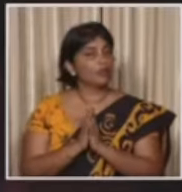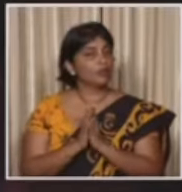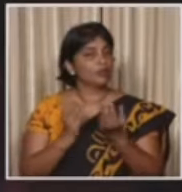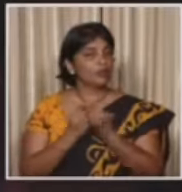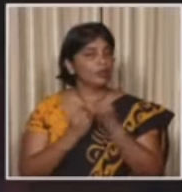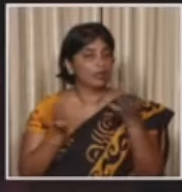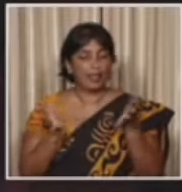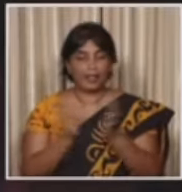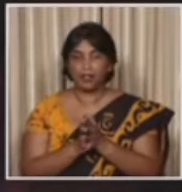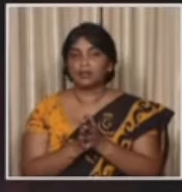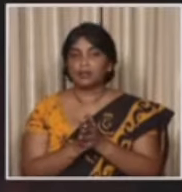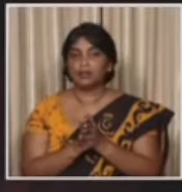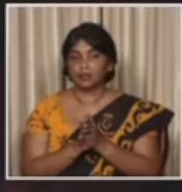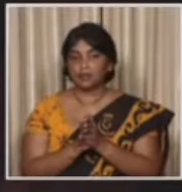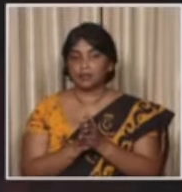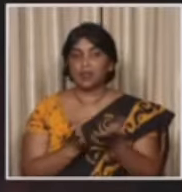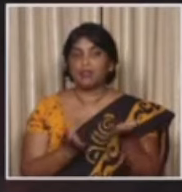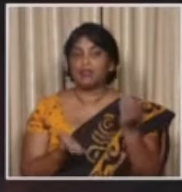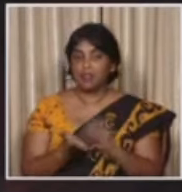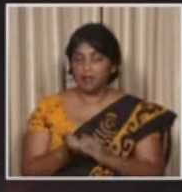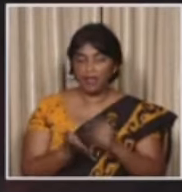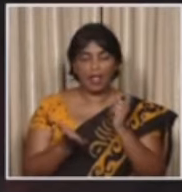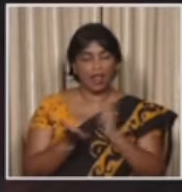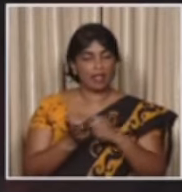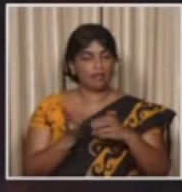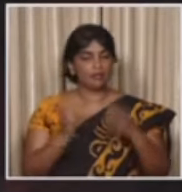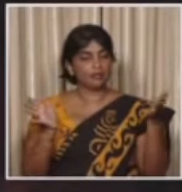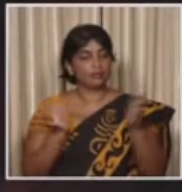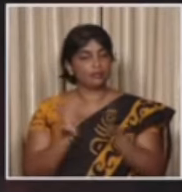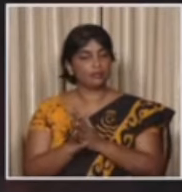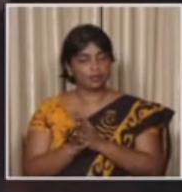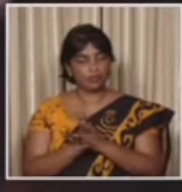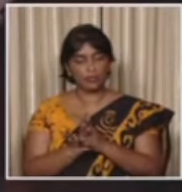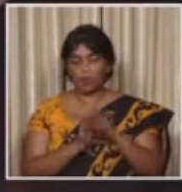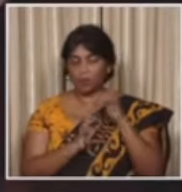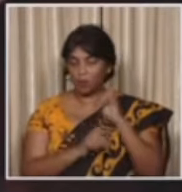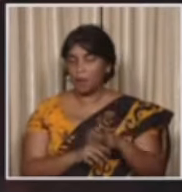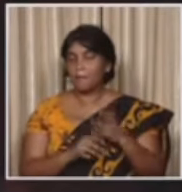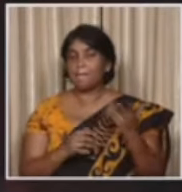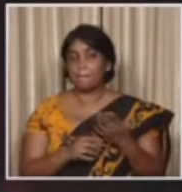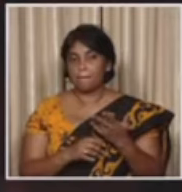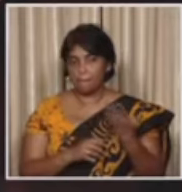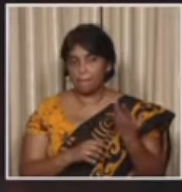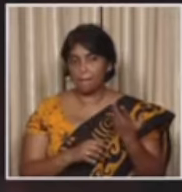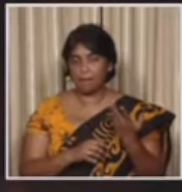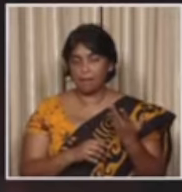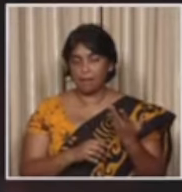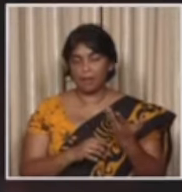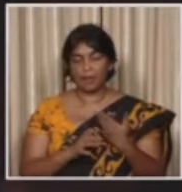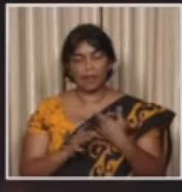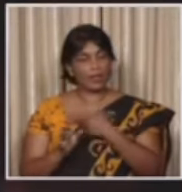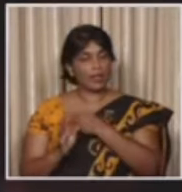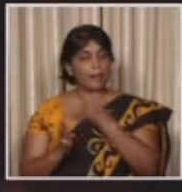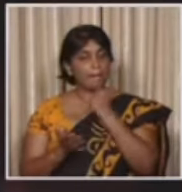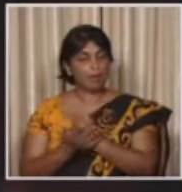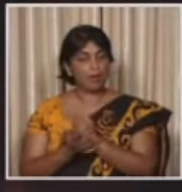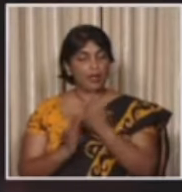එකහුව වෙලා තවත් ණයක් පැටෙව්වා. දැන් එහෙම වෙන්න බෑනේ. දැන් පරාටේ